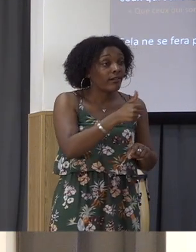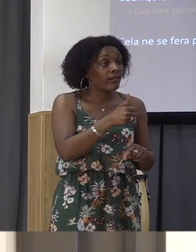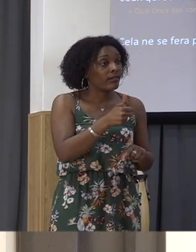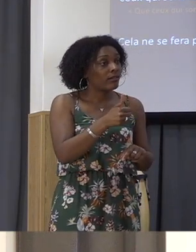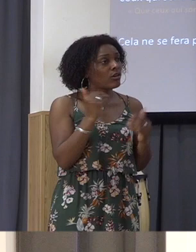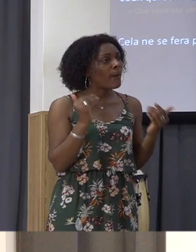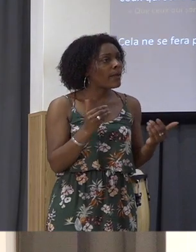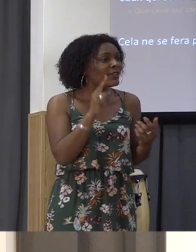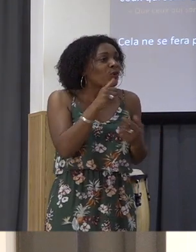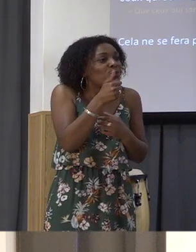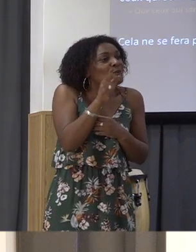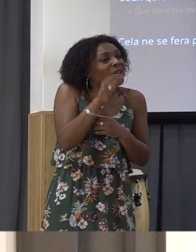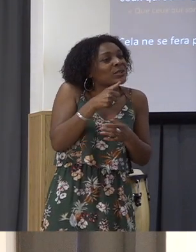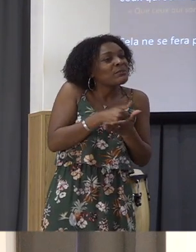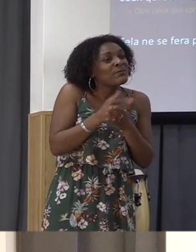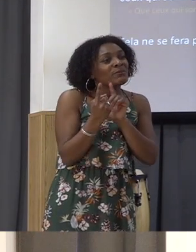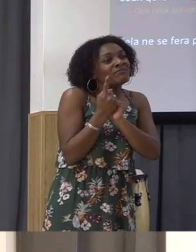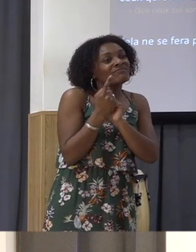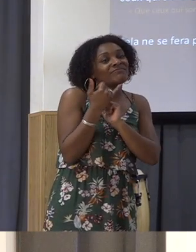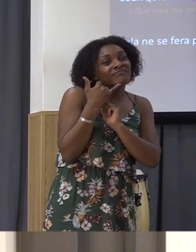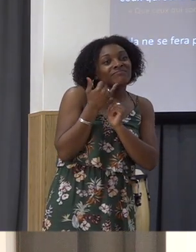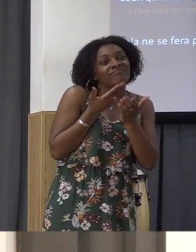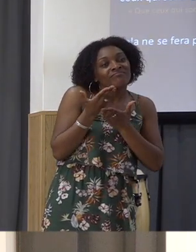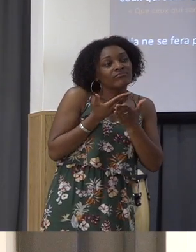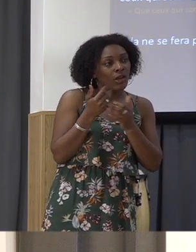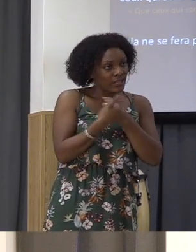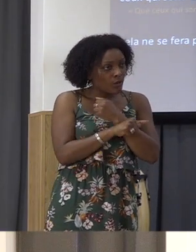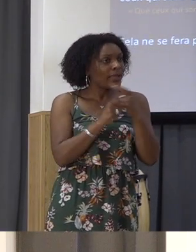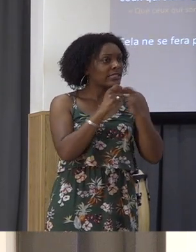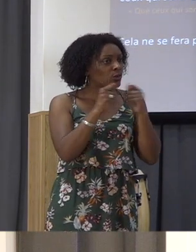ait quelqu'un avec qui elle peut échanger dans la semaine.